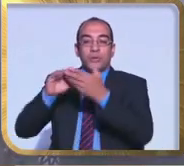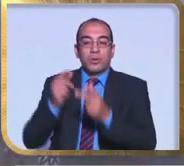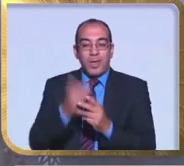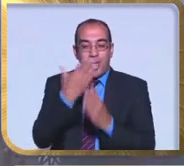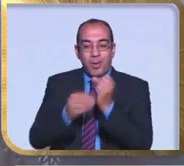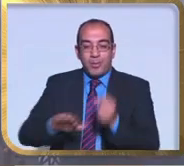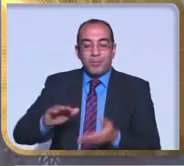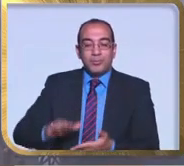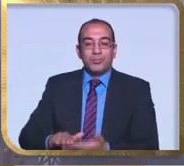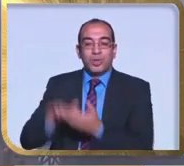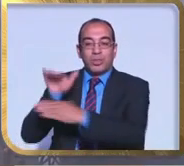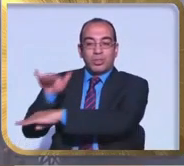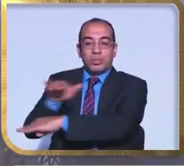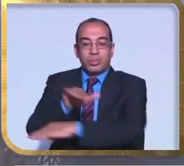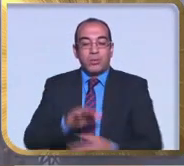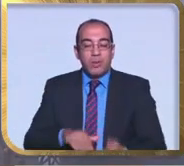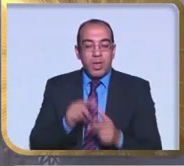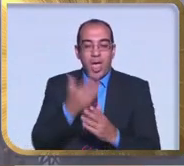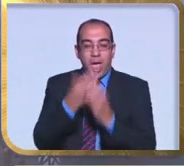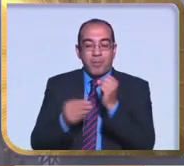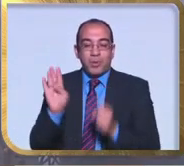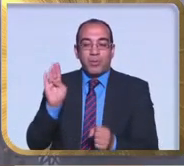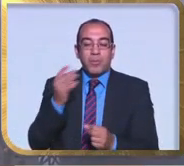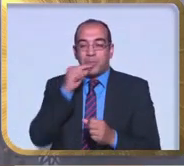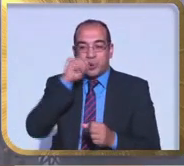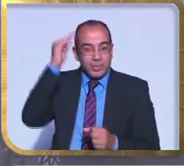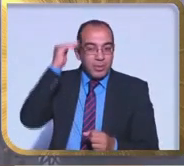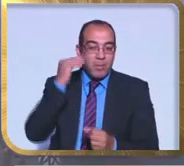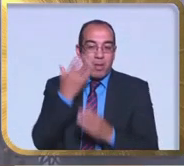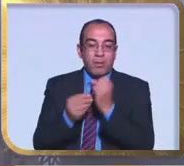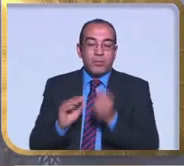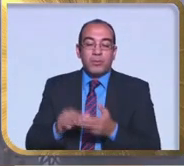من زكاته لابنة زوجته.